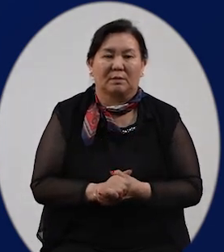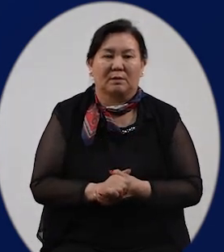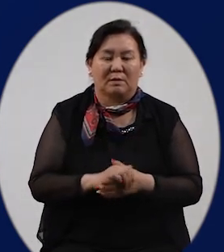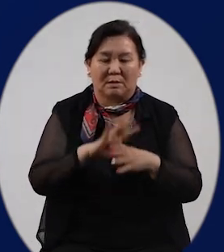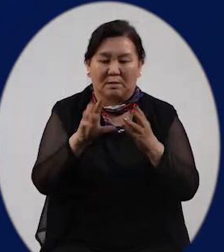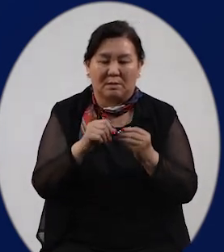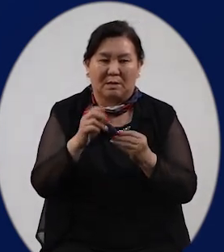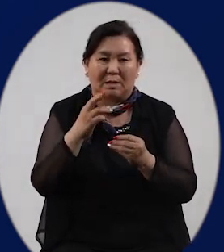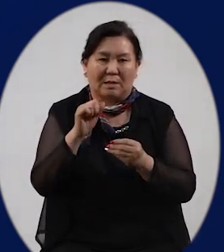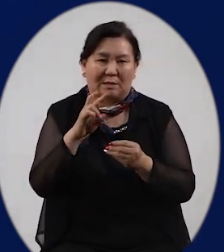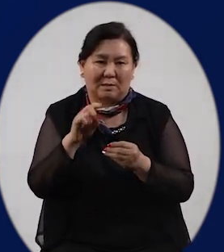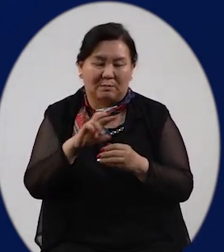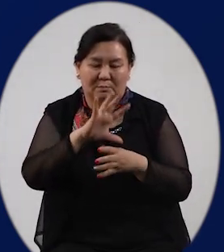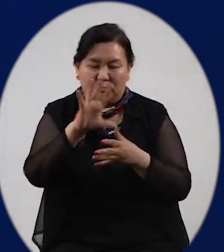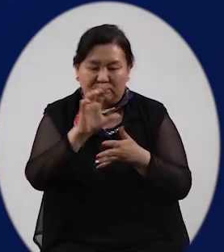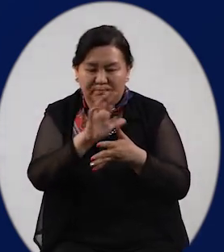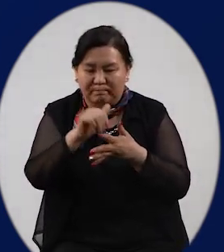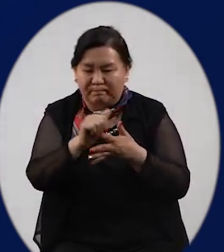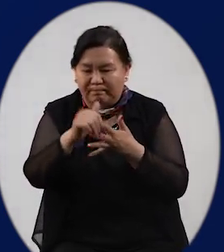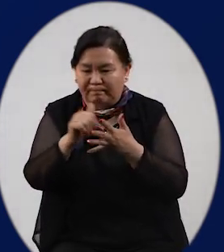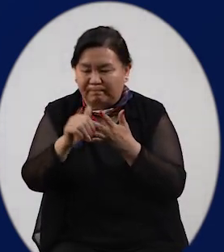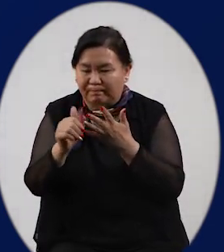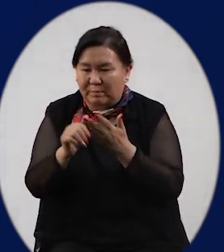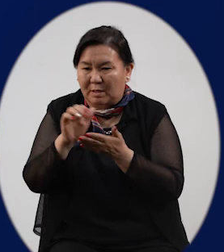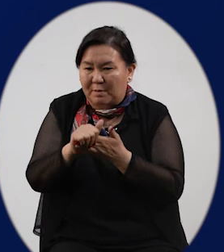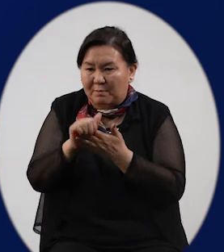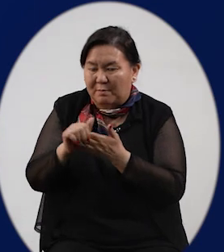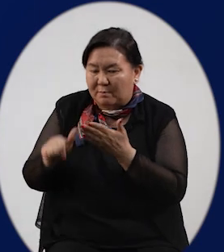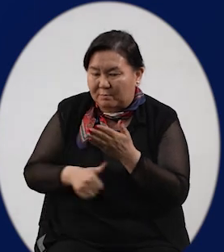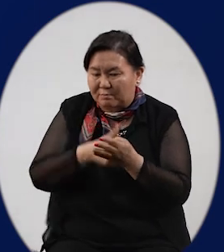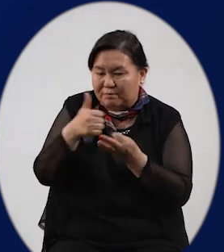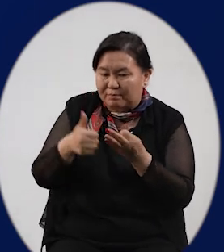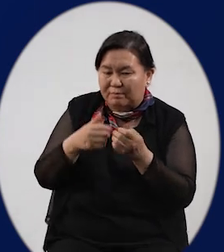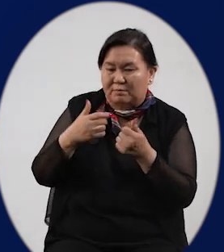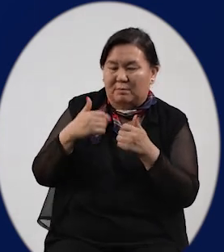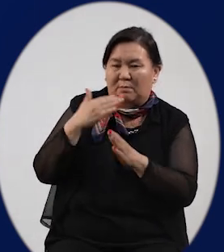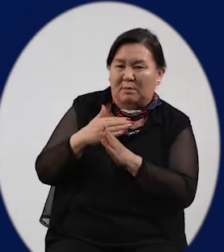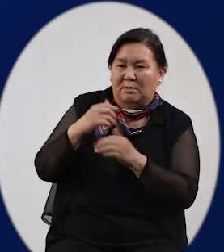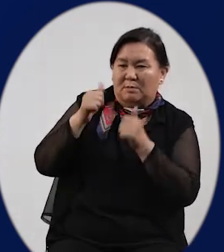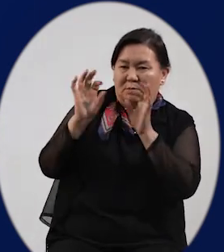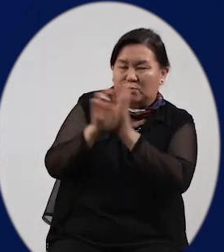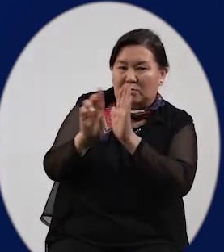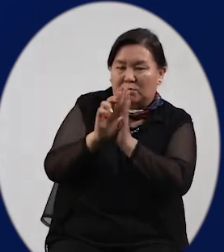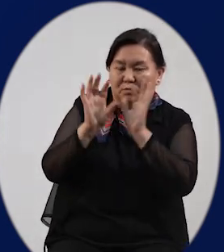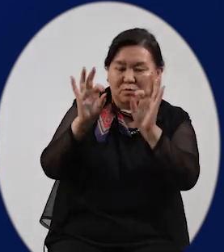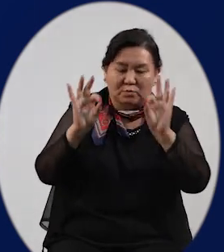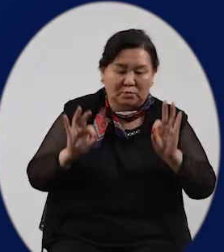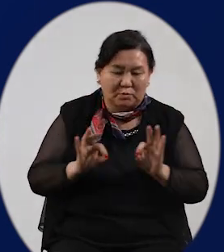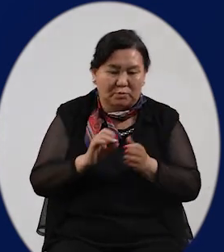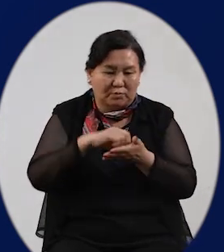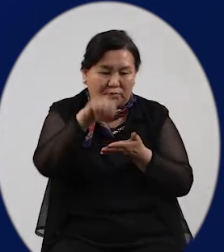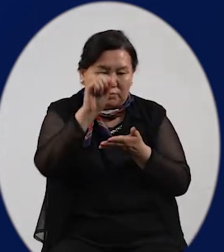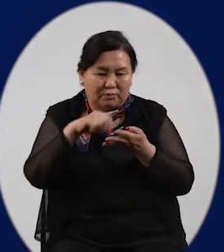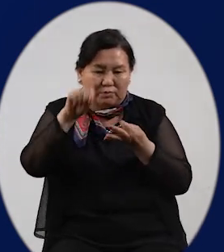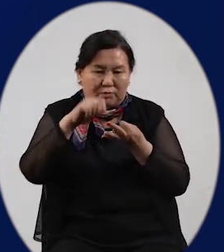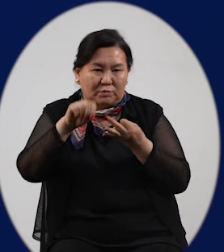Эдгээр алдагдлыг бүх талуудын баримтчлуулалтын шаардлагад сайтар ойлгохоос зайлсхийх боломжтой бөгөөд зөв баримтуудыг